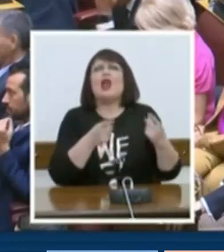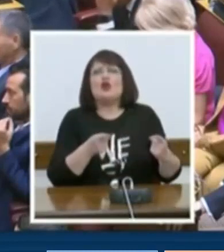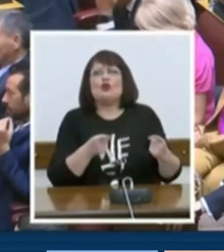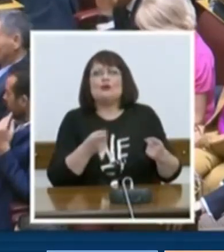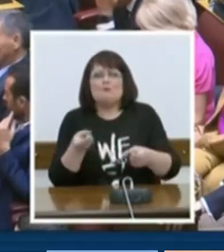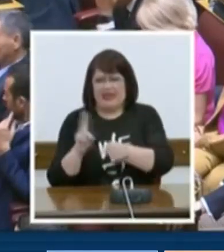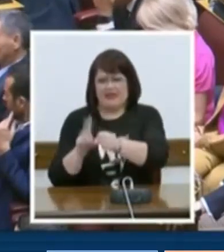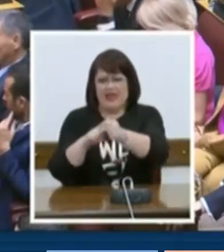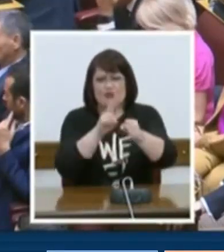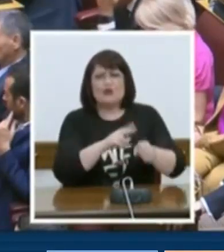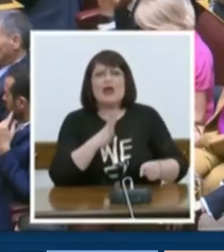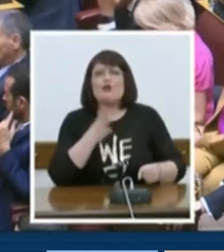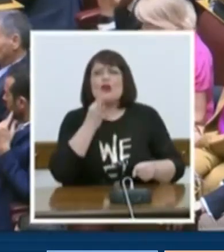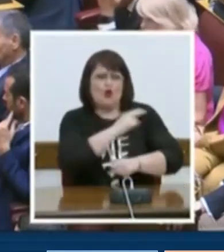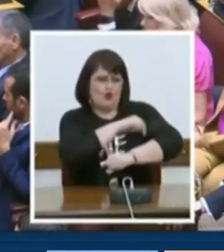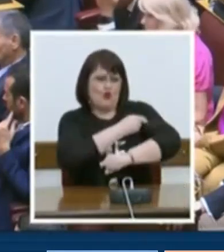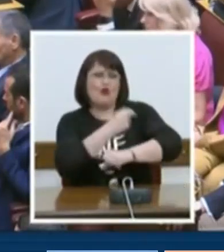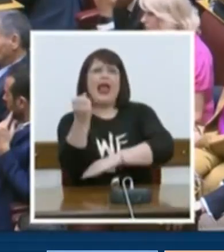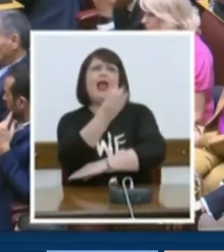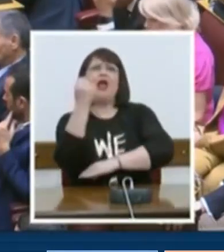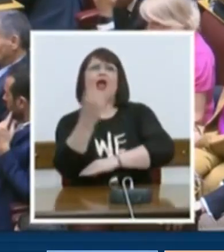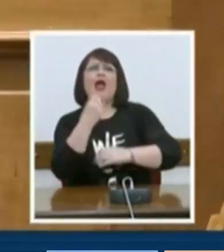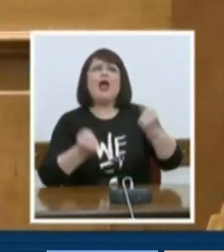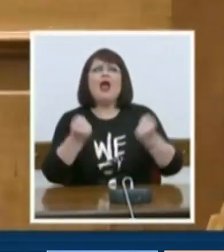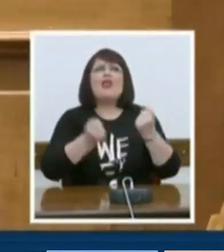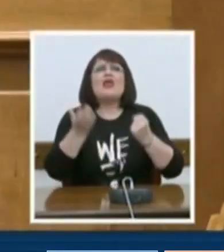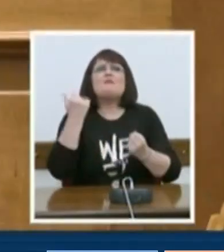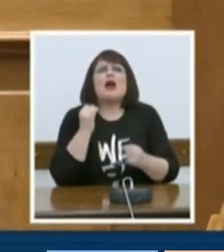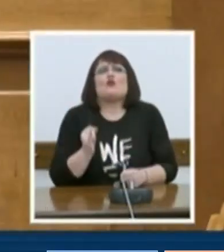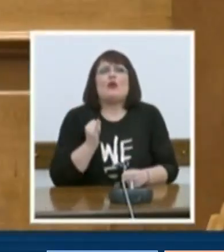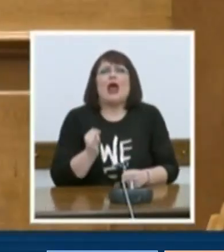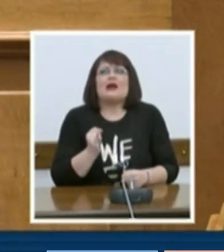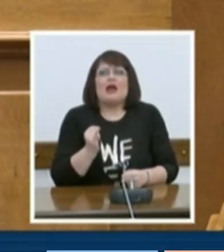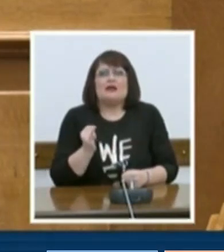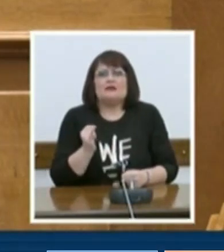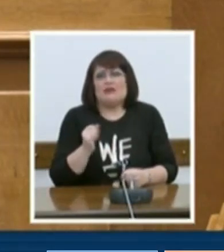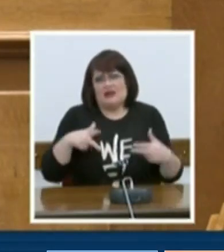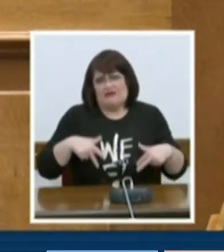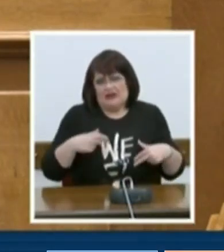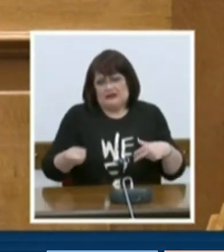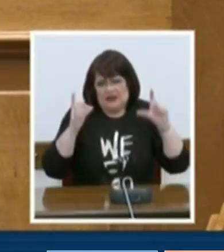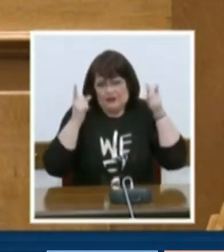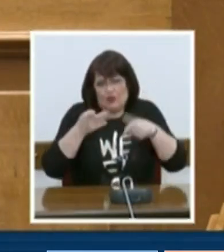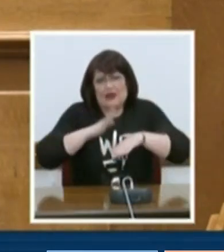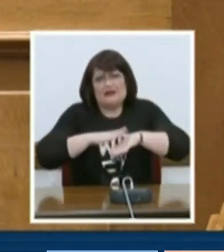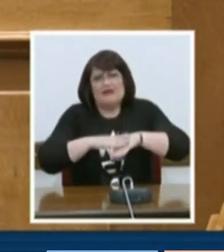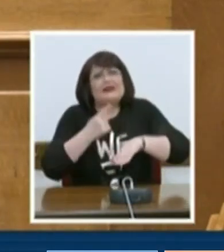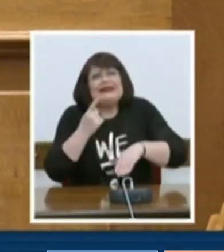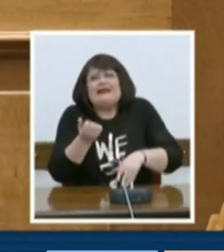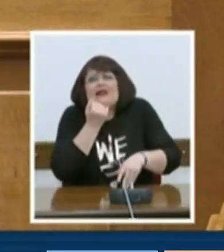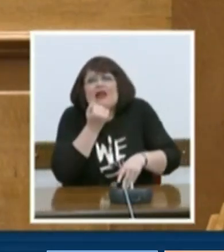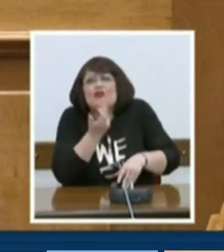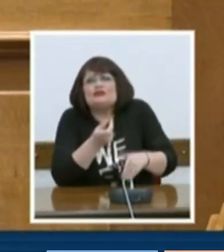αποτέλεσμα πολιτικής που εφαρμόστηκε τα τελευταία χρόνια. Γιατί ήταν κυβέρνηση η Νέα Δημοκρατία. Άρα πρέπει να δούμε πραγματικά τι ήταν το λάθος και τι πρέπει να